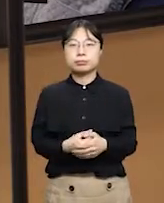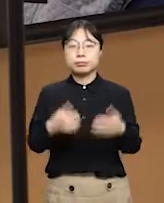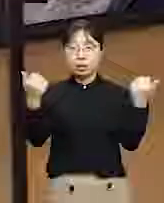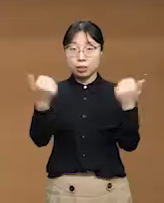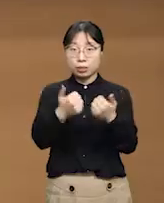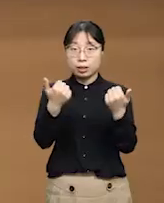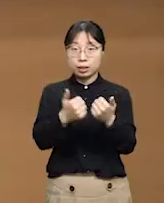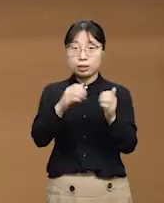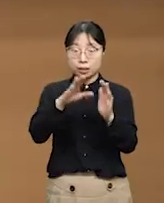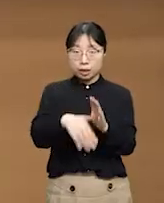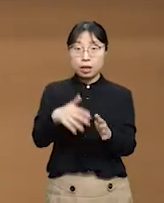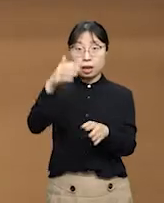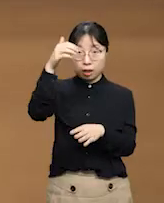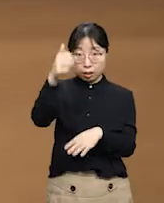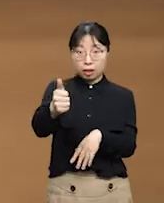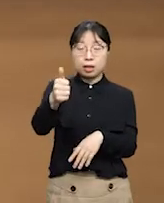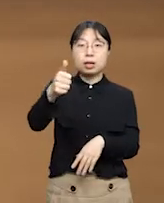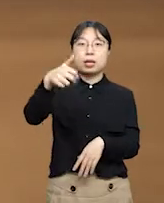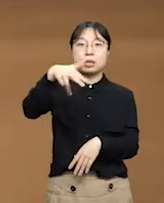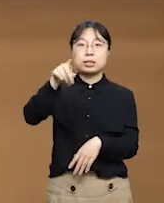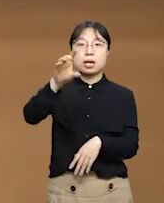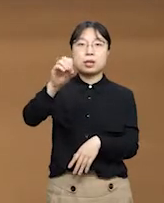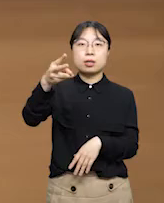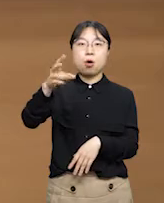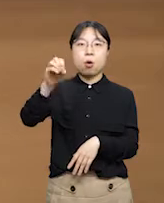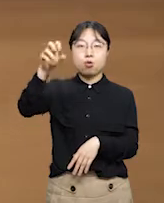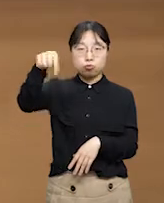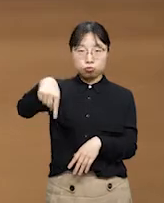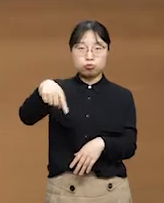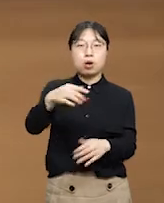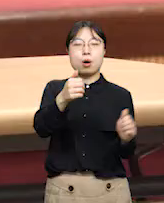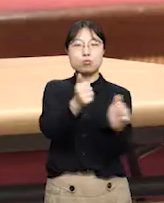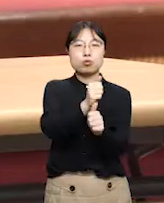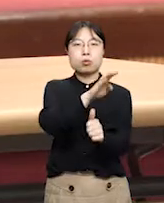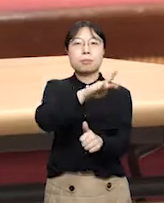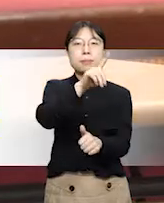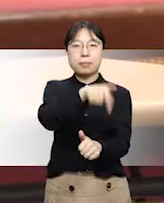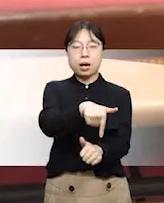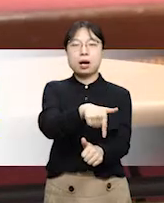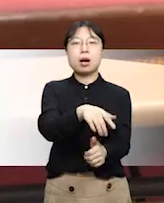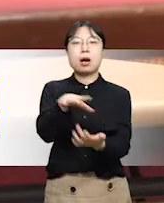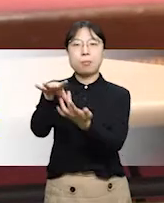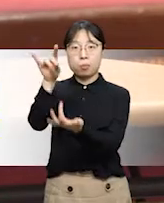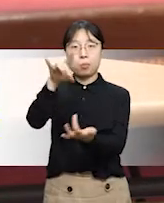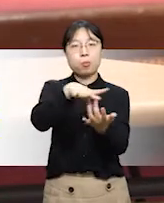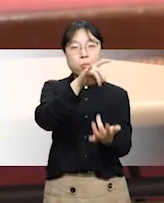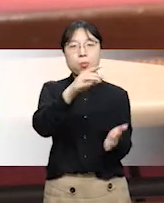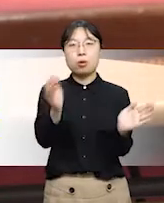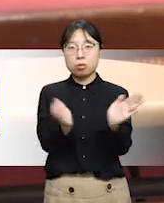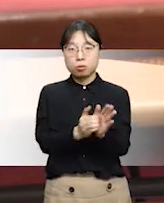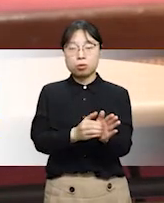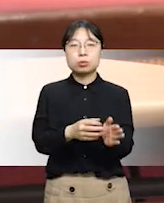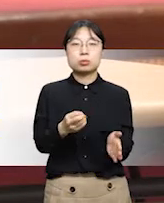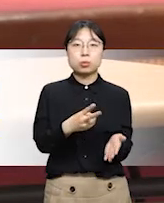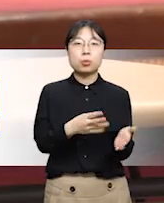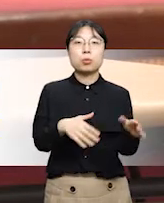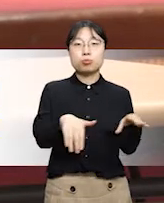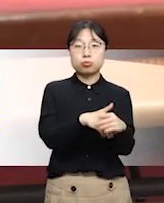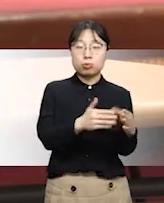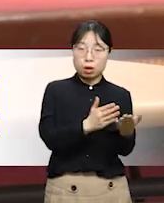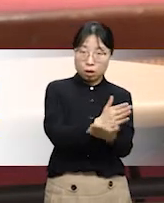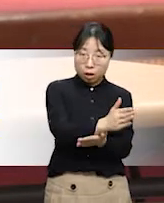통해 위원장의 장영우 위원, 부위원장의 박찬덕 위원이 선출됐고 문화행정분과,